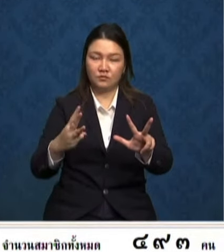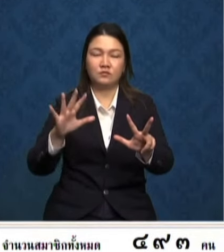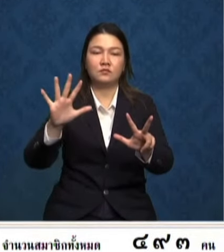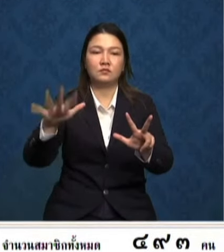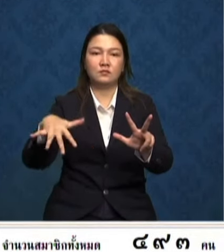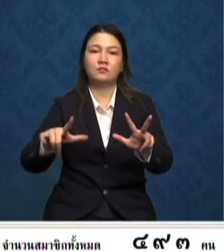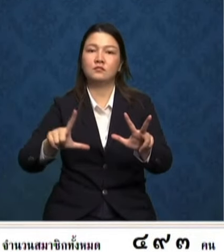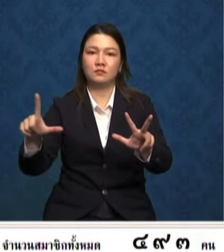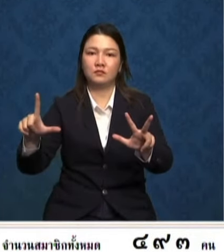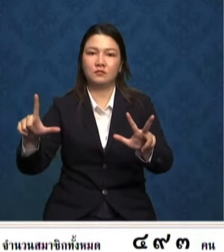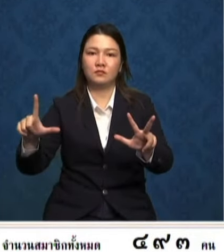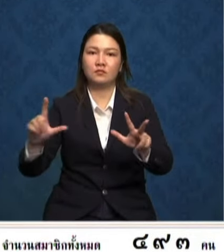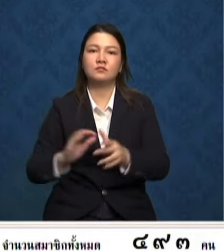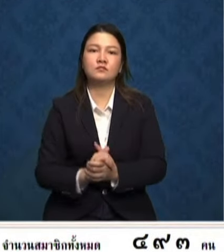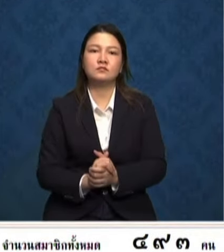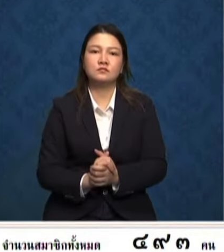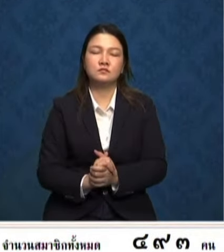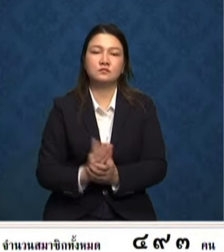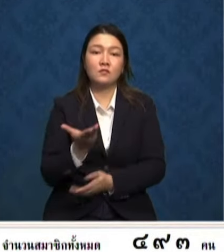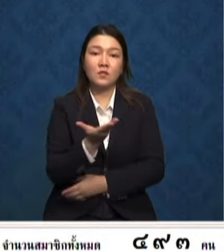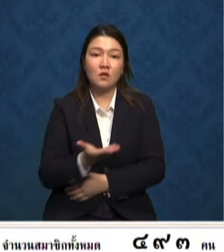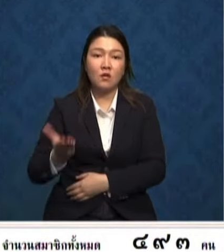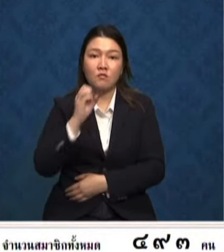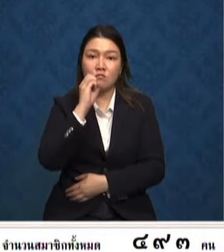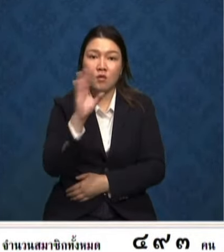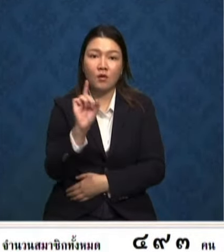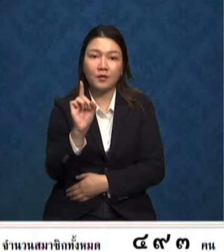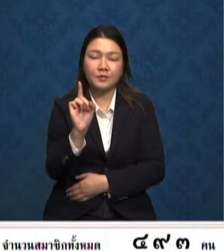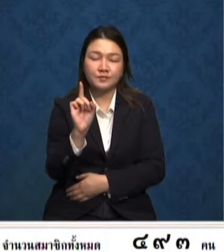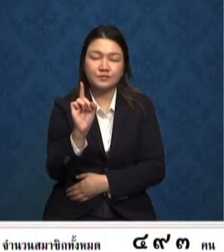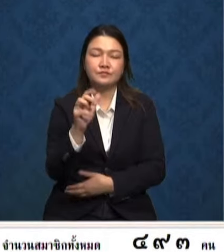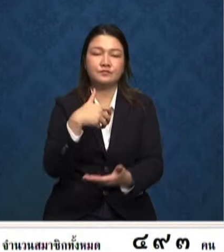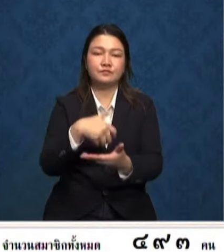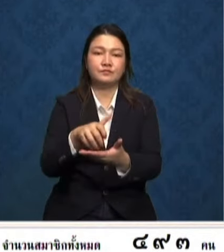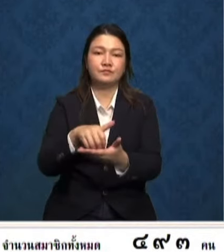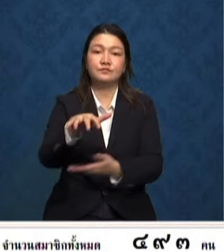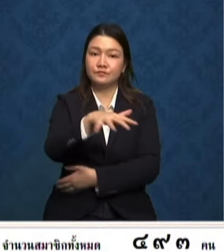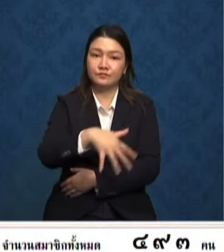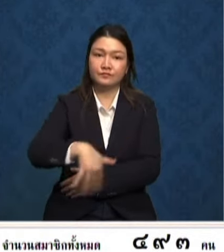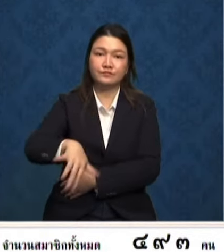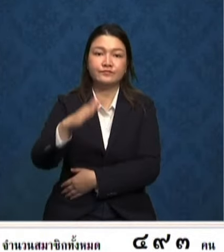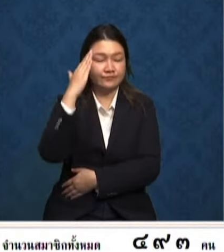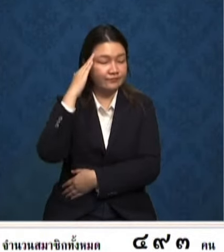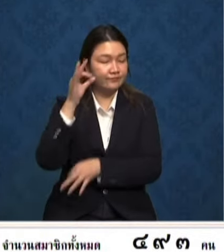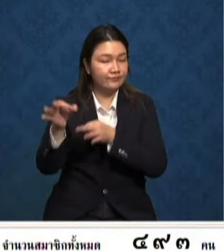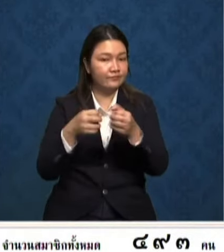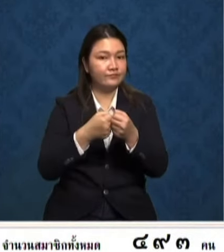3,565,000 ล้านบาทขออนุญาตที่ประชุมอภิปรายขยายความ